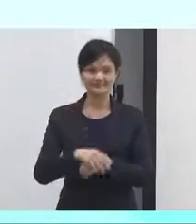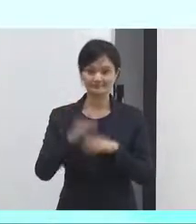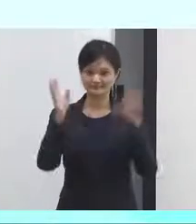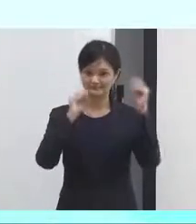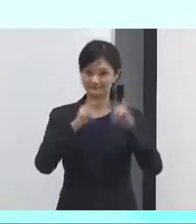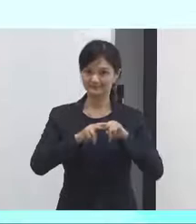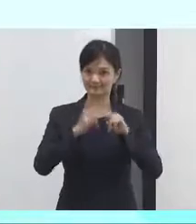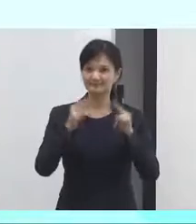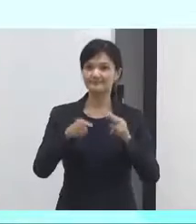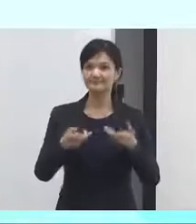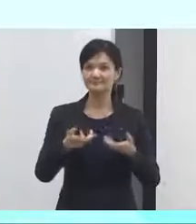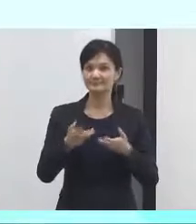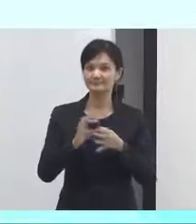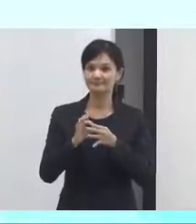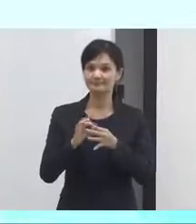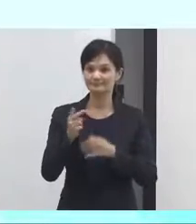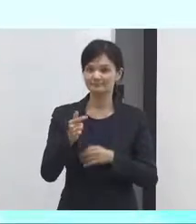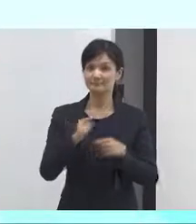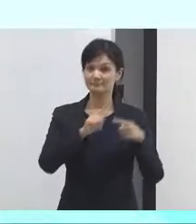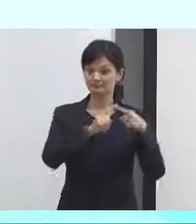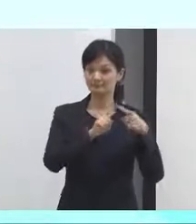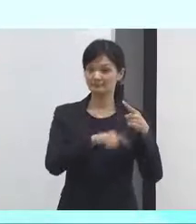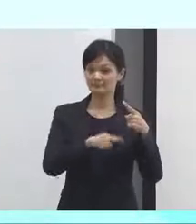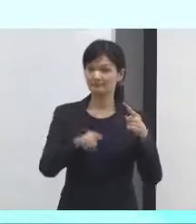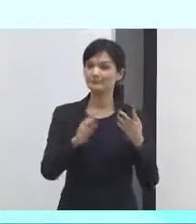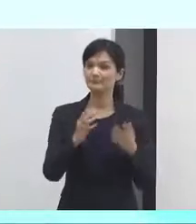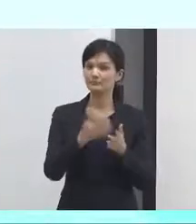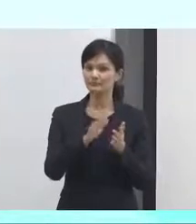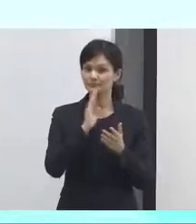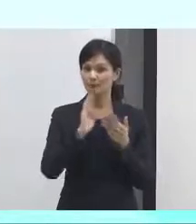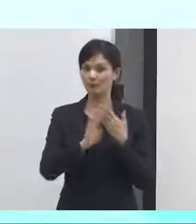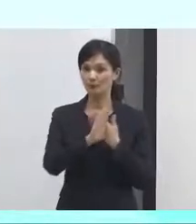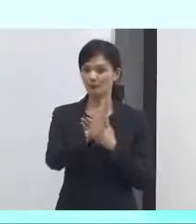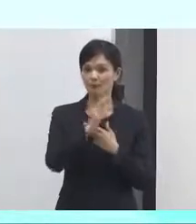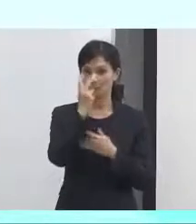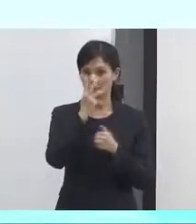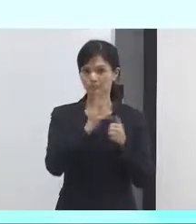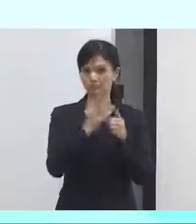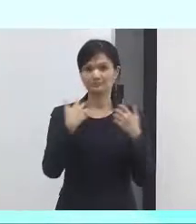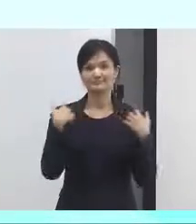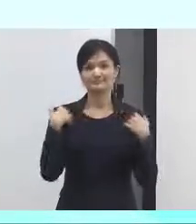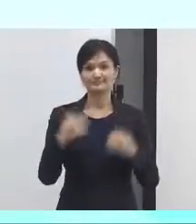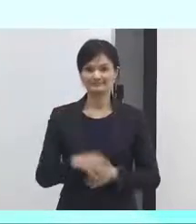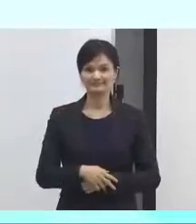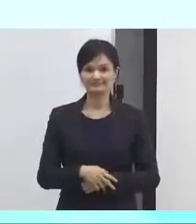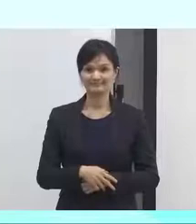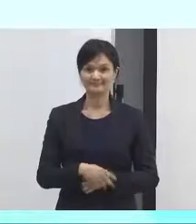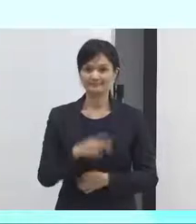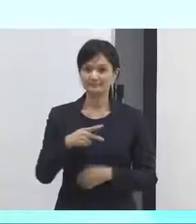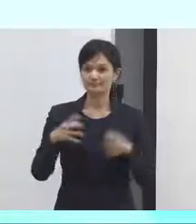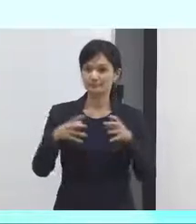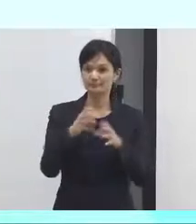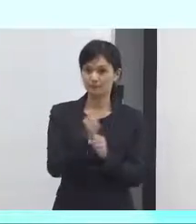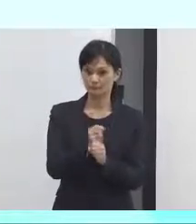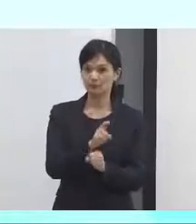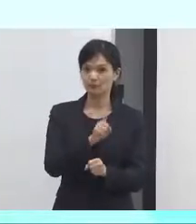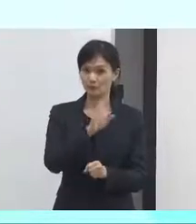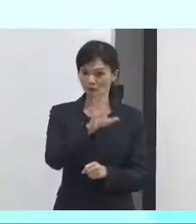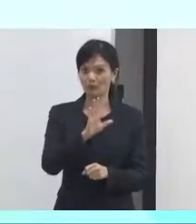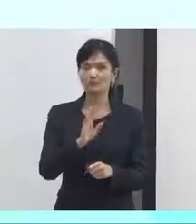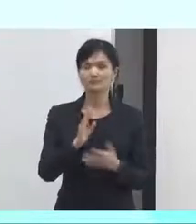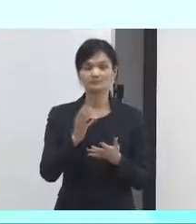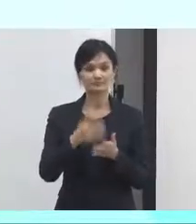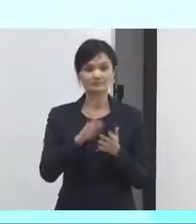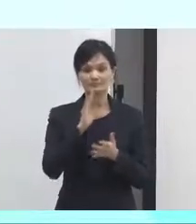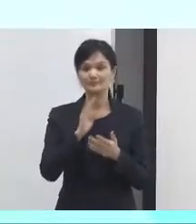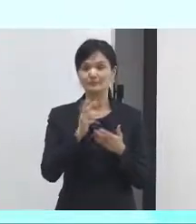件事情，但一位还是比较类似说是外部的一个顾问，虽然很紧密的就是合作，但是还是比较类似外部的顾问。